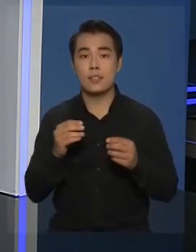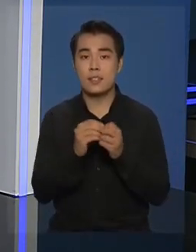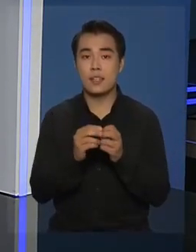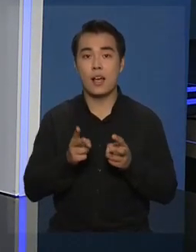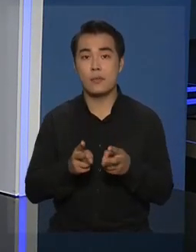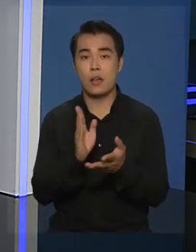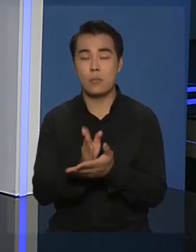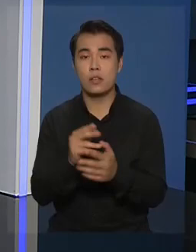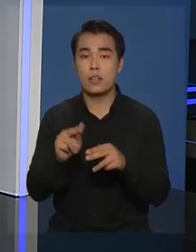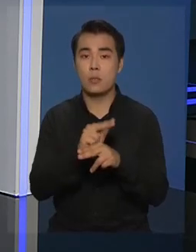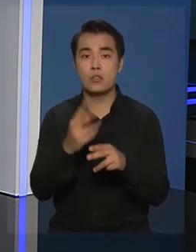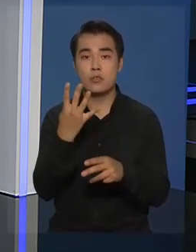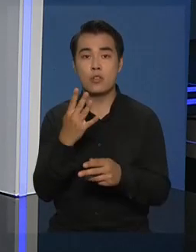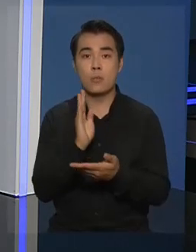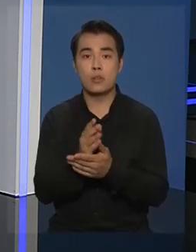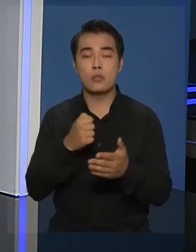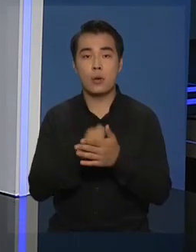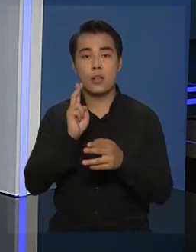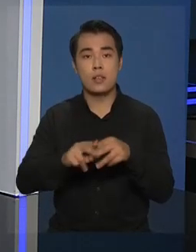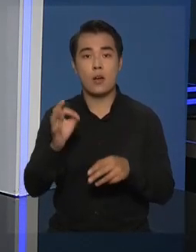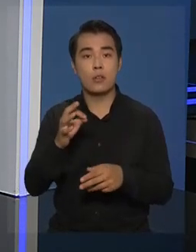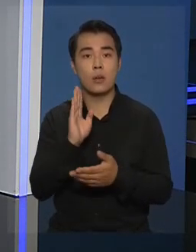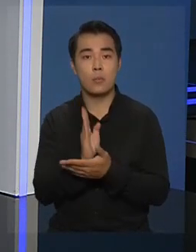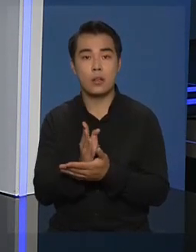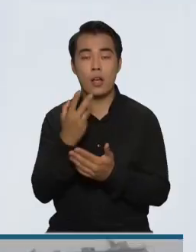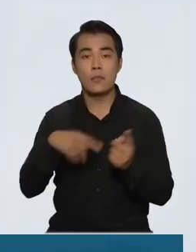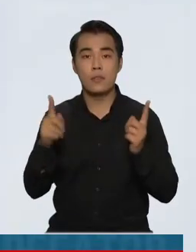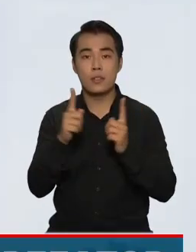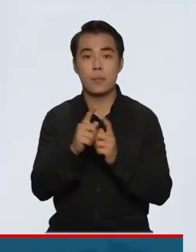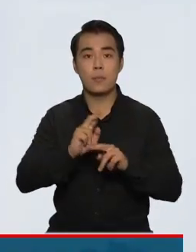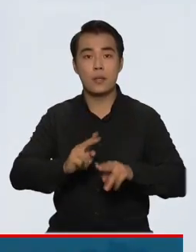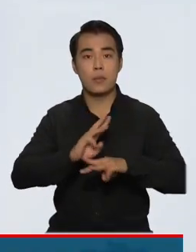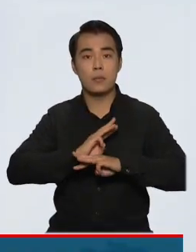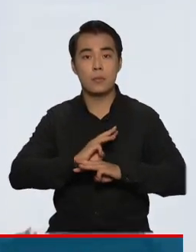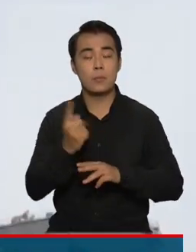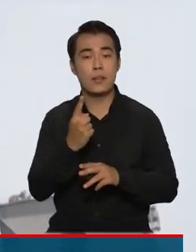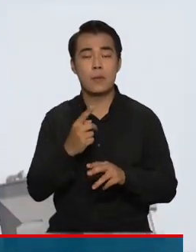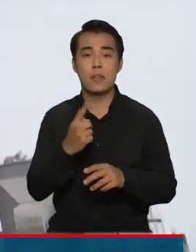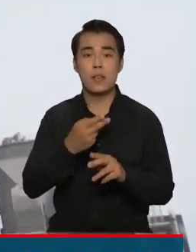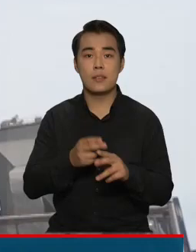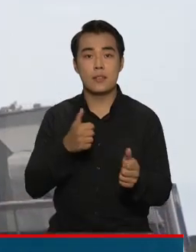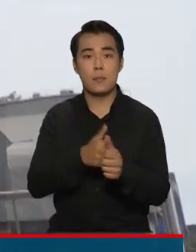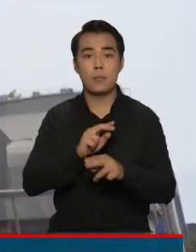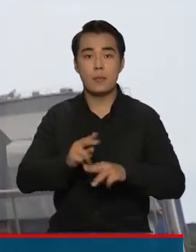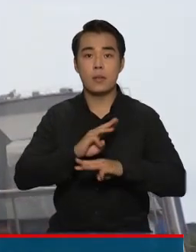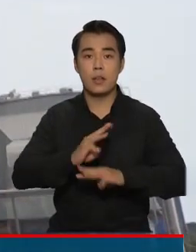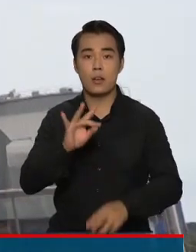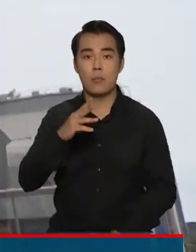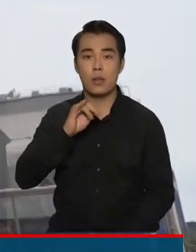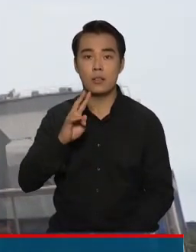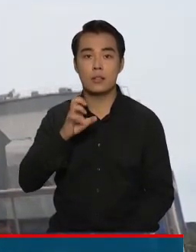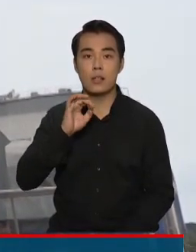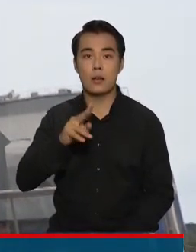Ремонт оставшихся 4 завершат до конца октября. В ходе минувшей встречи первый заместитель премьер-министра Роман Скляр поручил